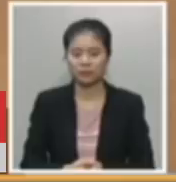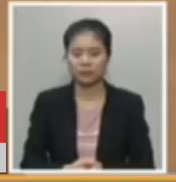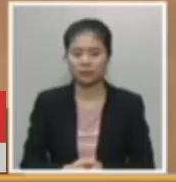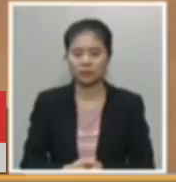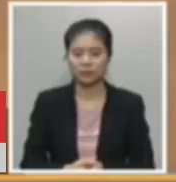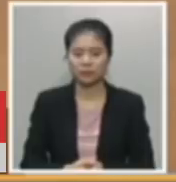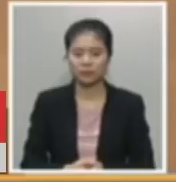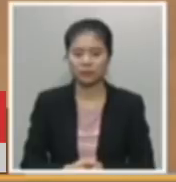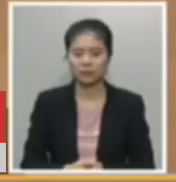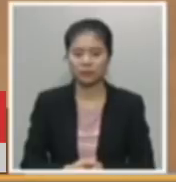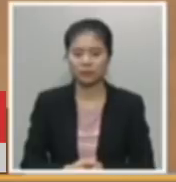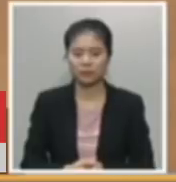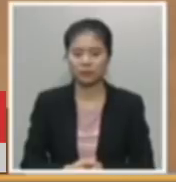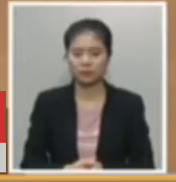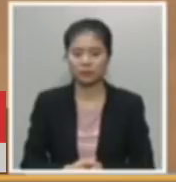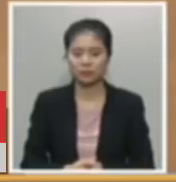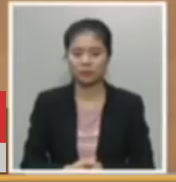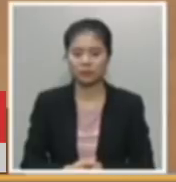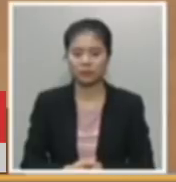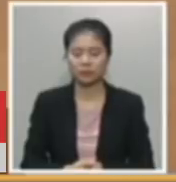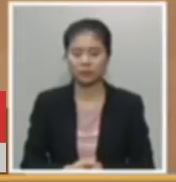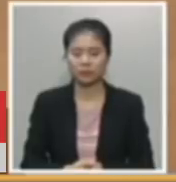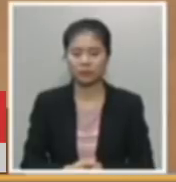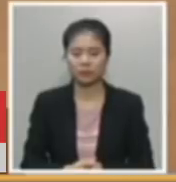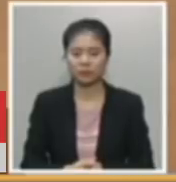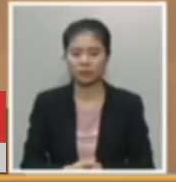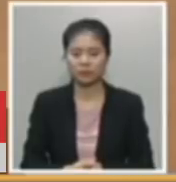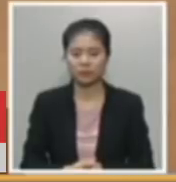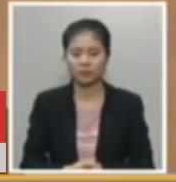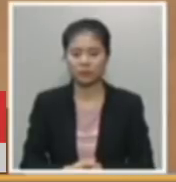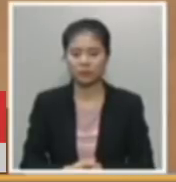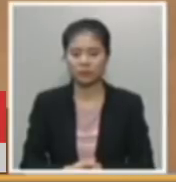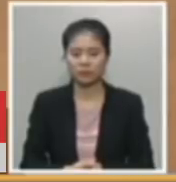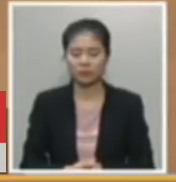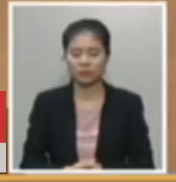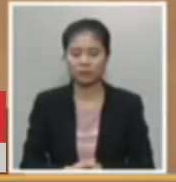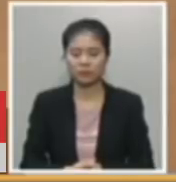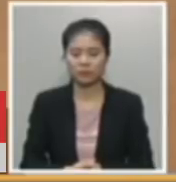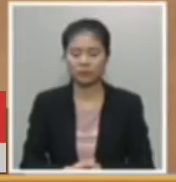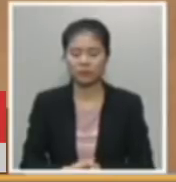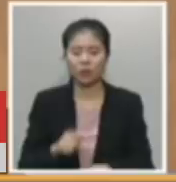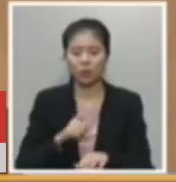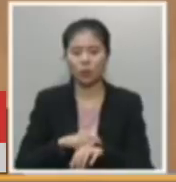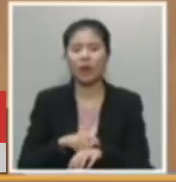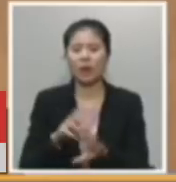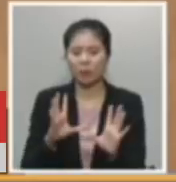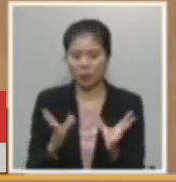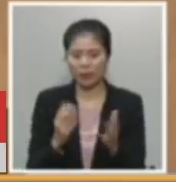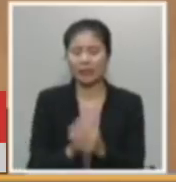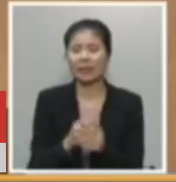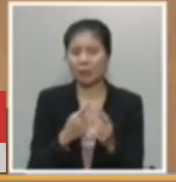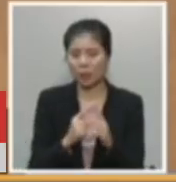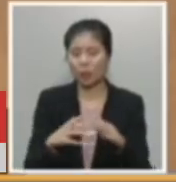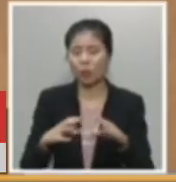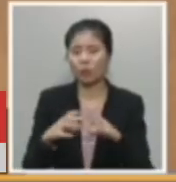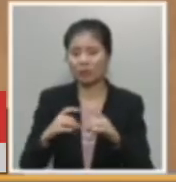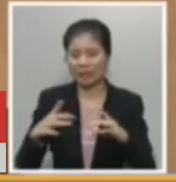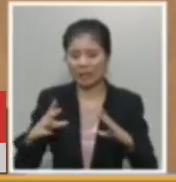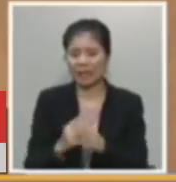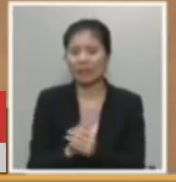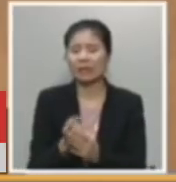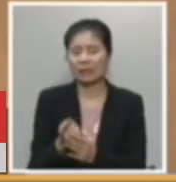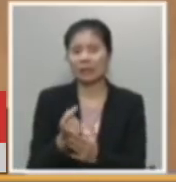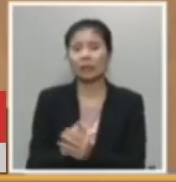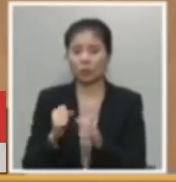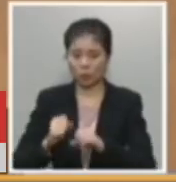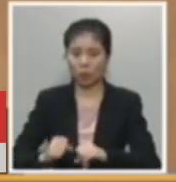เลยเวลามาแล้วนะครับแต่ถ้าหาก ผมขอสรุป1นาทีเอาเวลาของพรรคผมคร ับ แต่ถ้าฝ่ายวิฝ่ายค้านถัวกันก็ไม่เป็